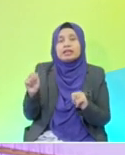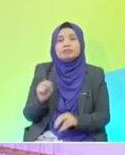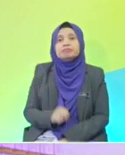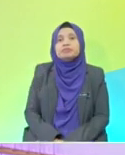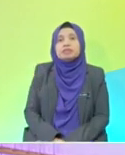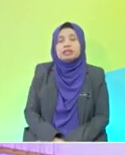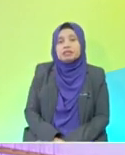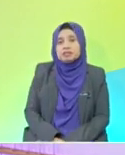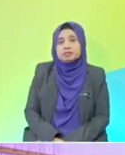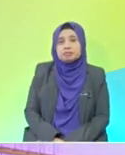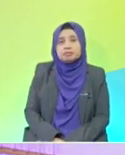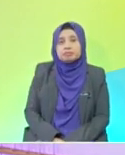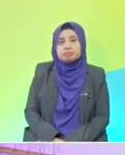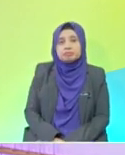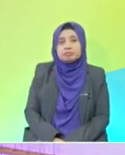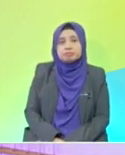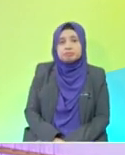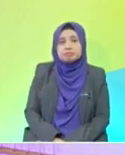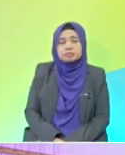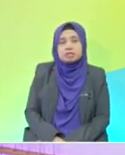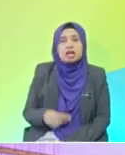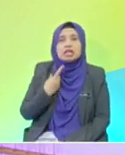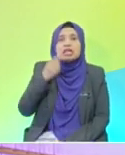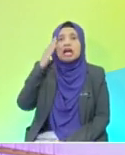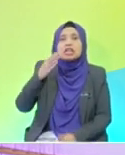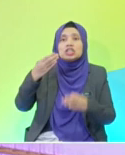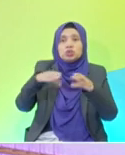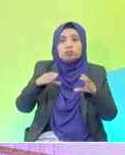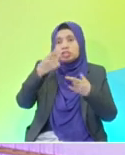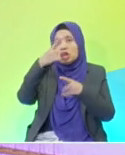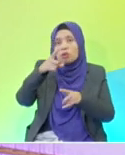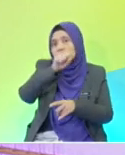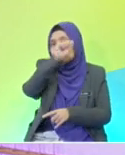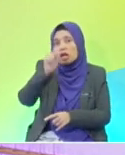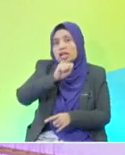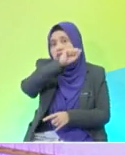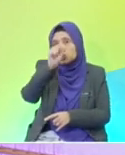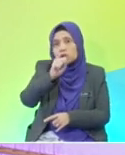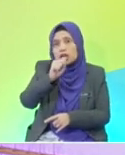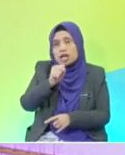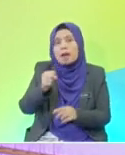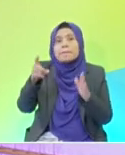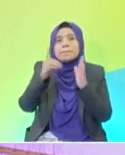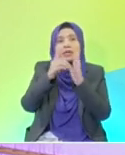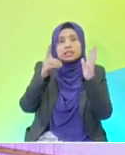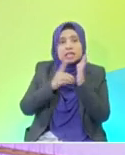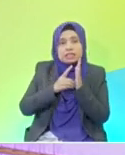seterusnya Oke seterusnya kita akan coba menjawab soal-soalan berdasarkan